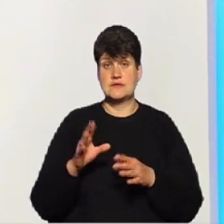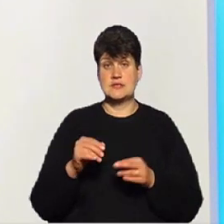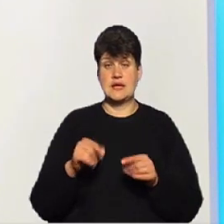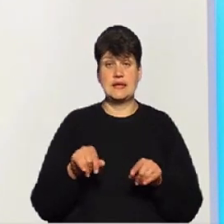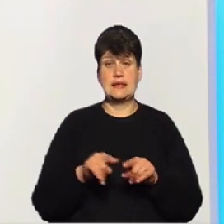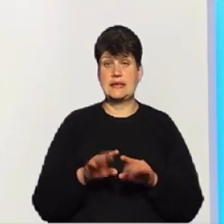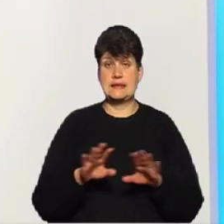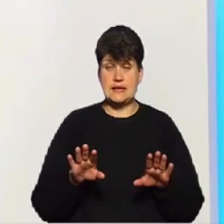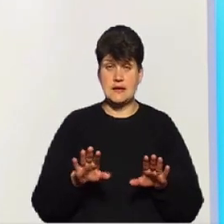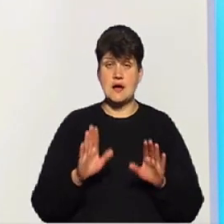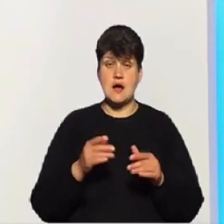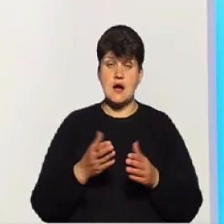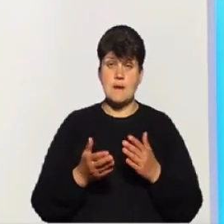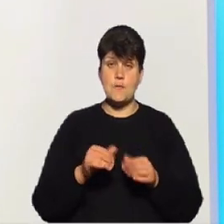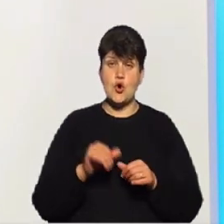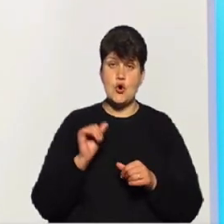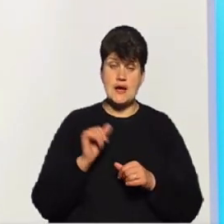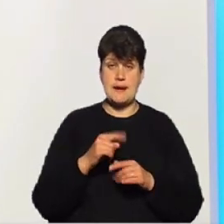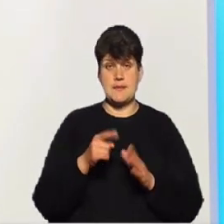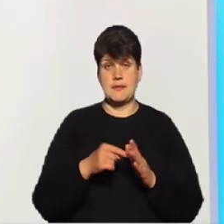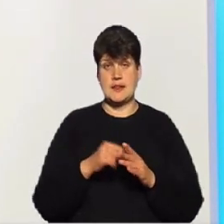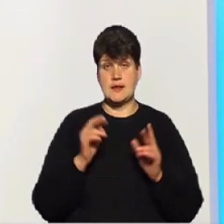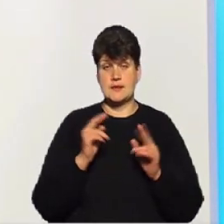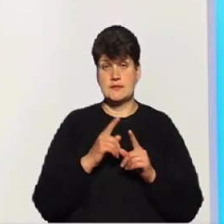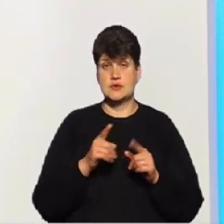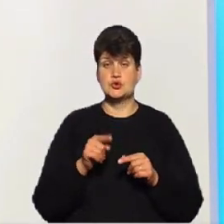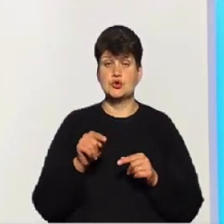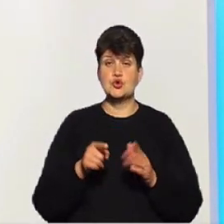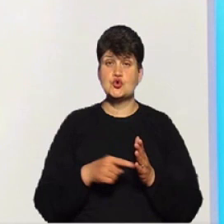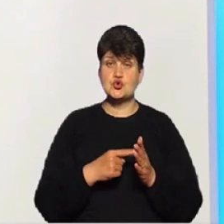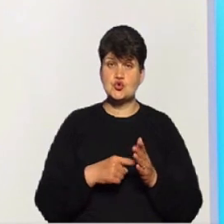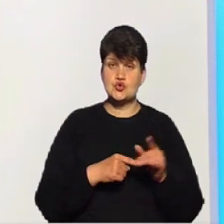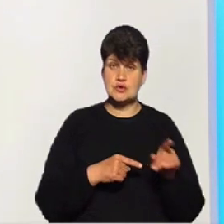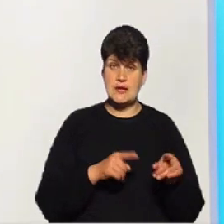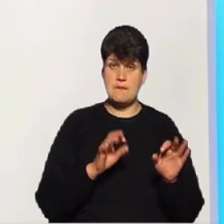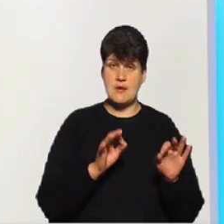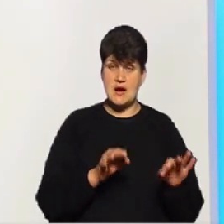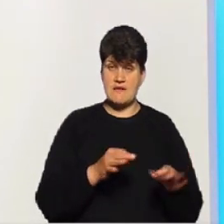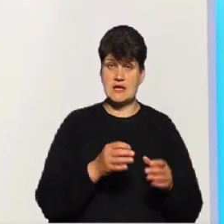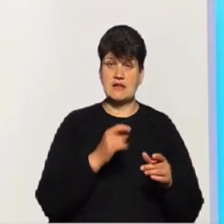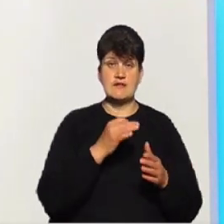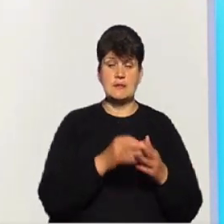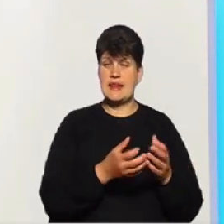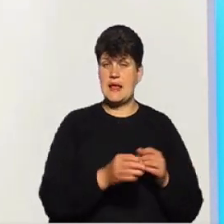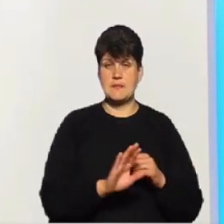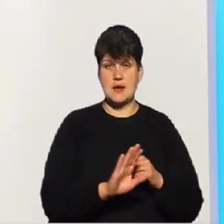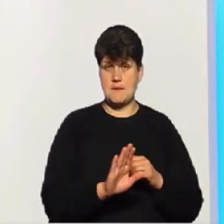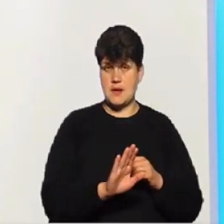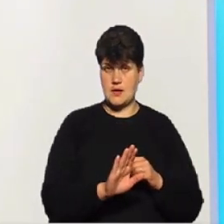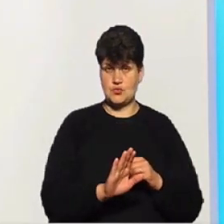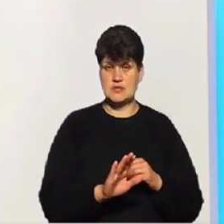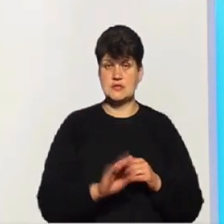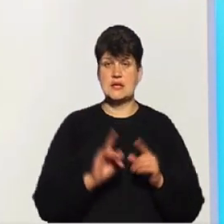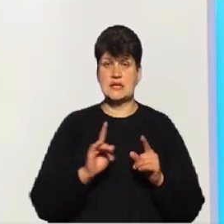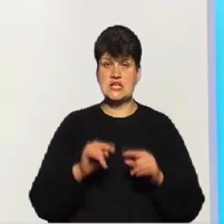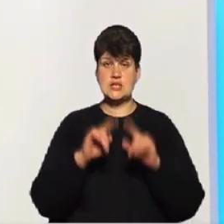не так. Або окреме питання не так. Тому аргумент, що зошит і там правильні відповіді, не приймається апеляційною комісією,